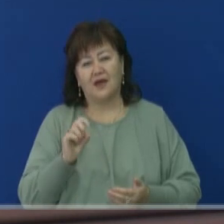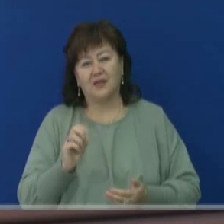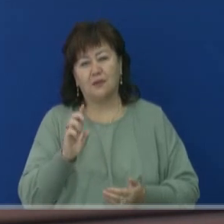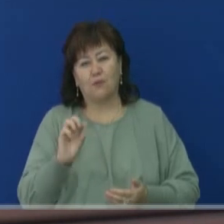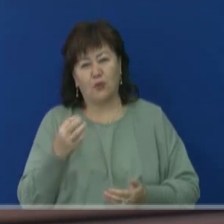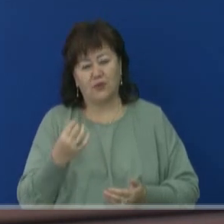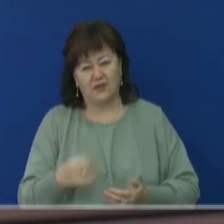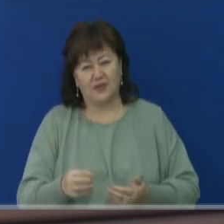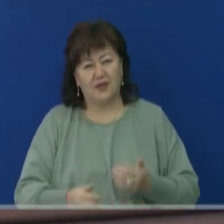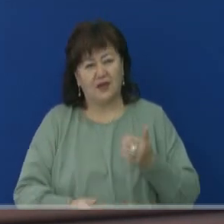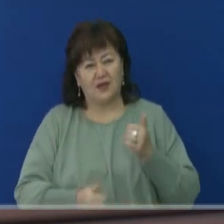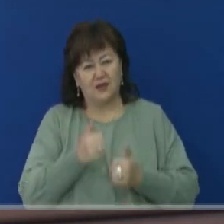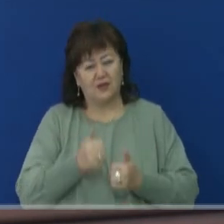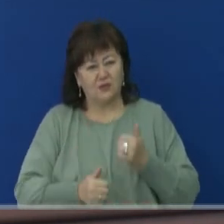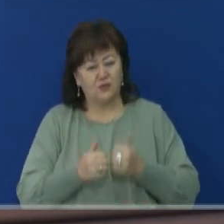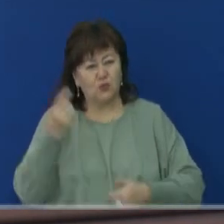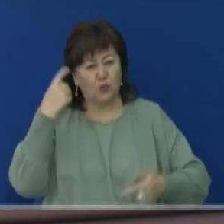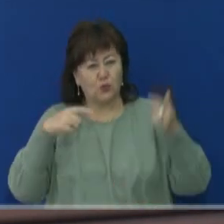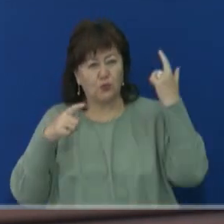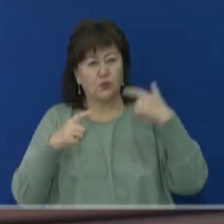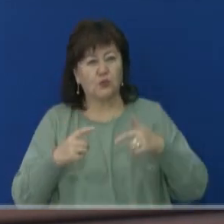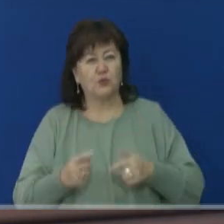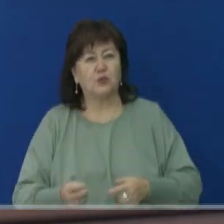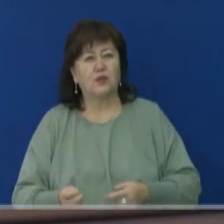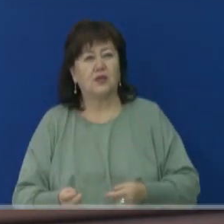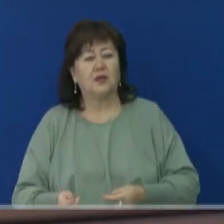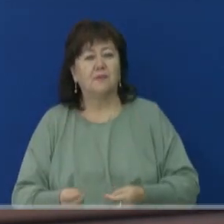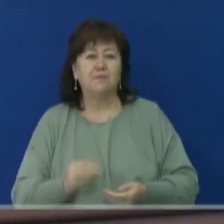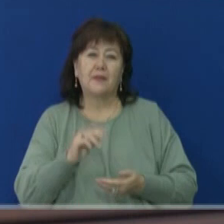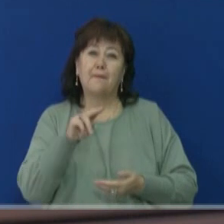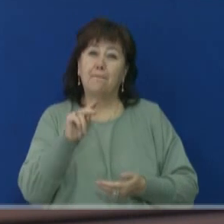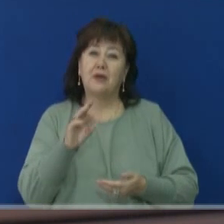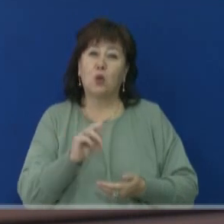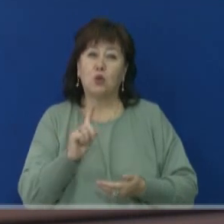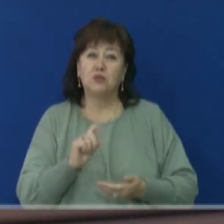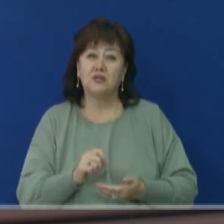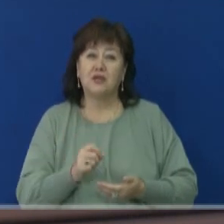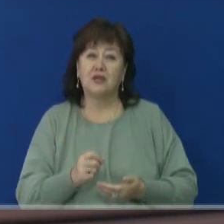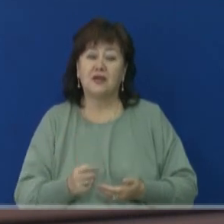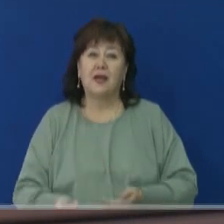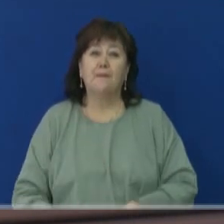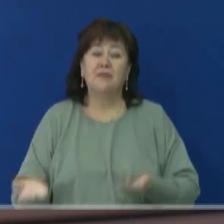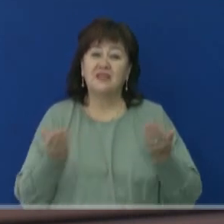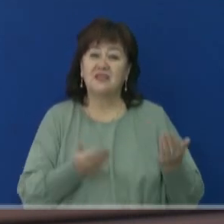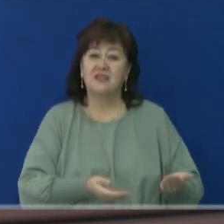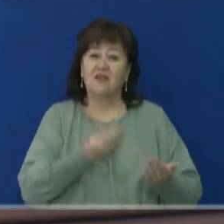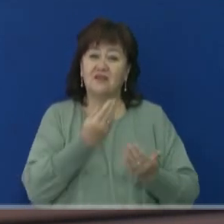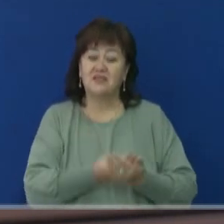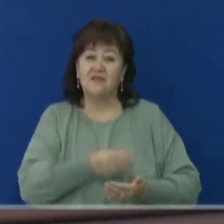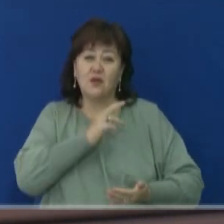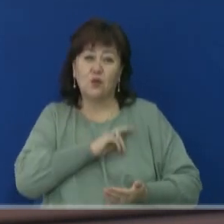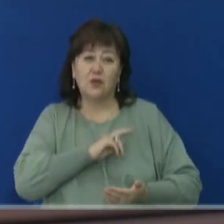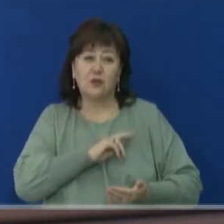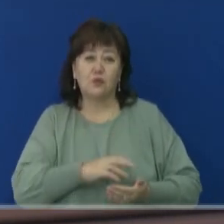Оралхан Бөкей атындағы шығармашылық байқауға, ауыл хикаялары атты проза байқауына мен өзімнің Аран деген әңгімемді ұсындым. Бұл да осы